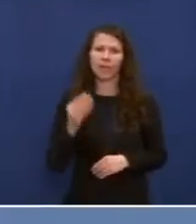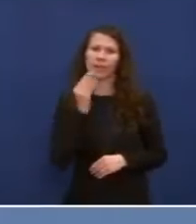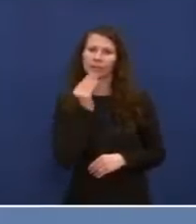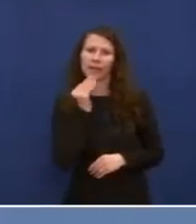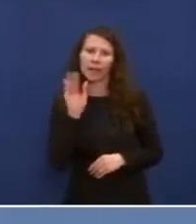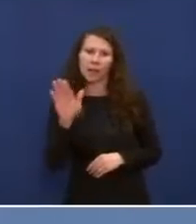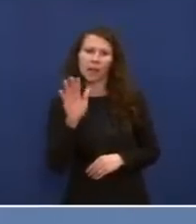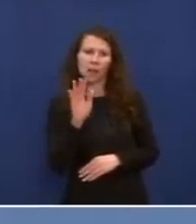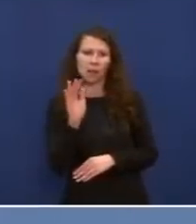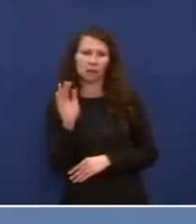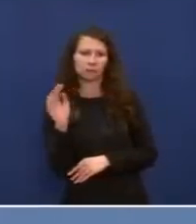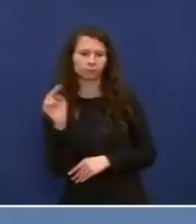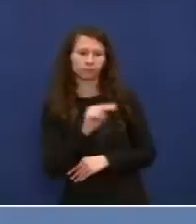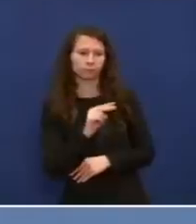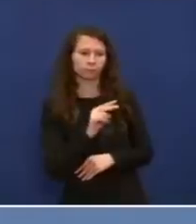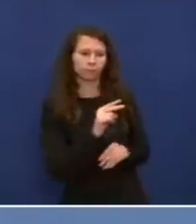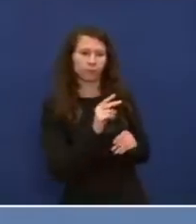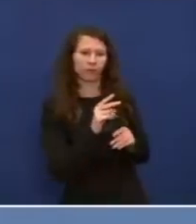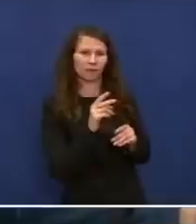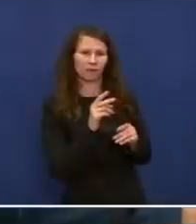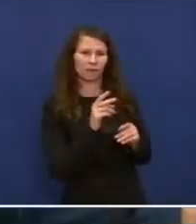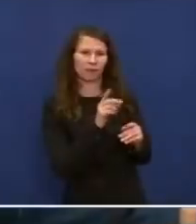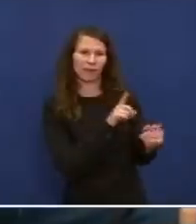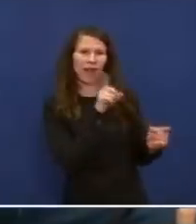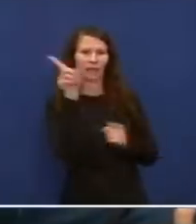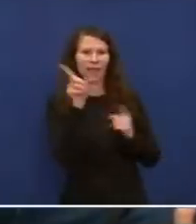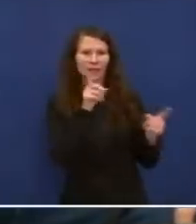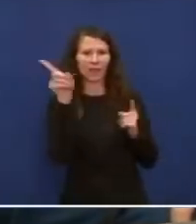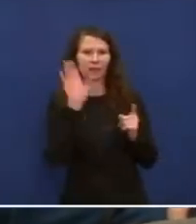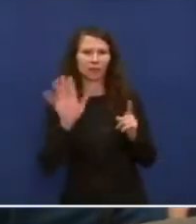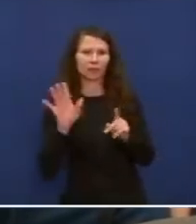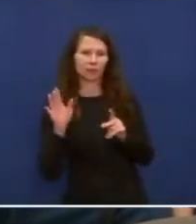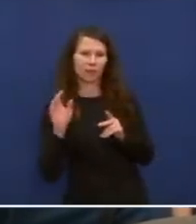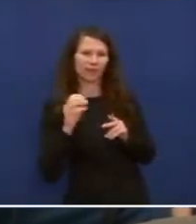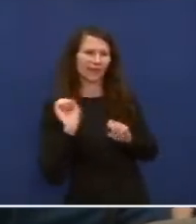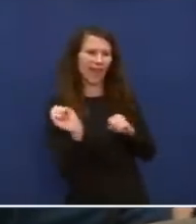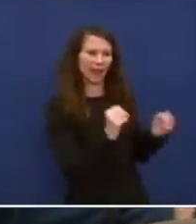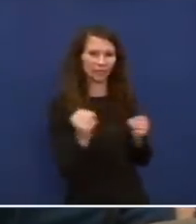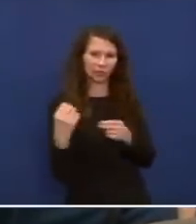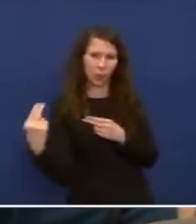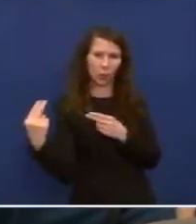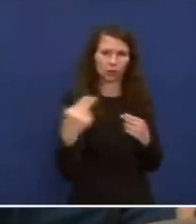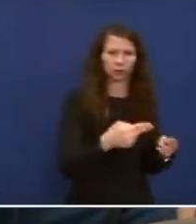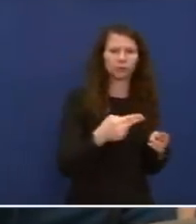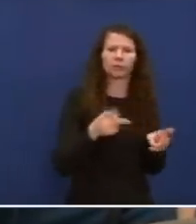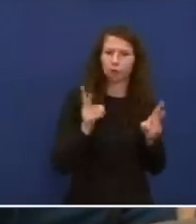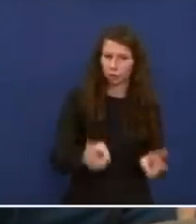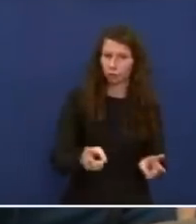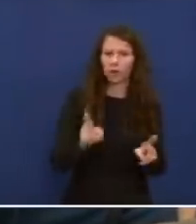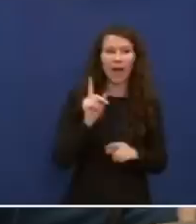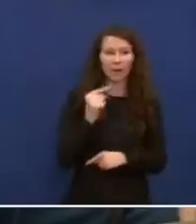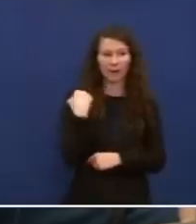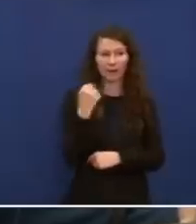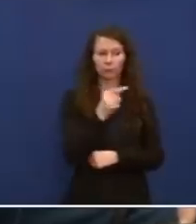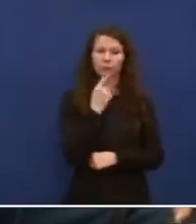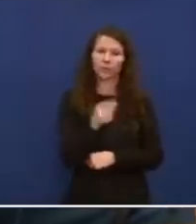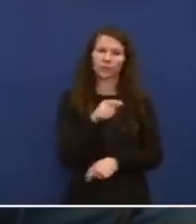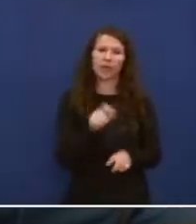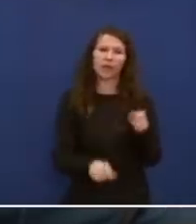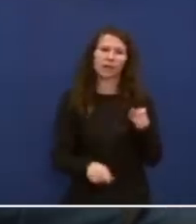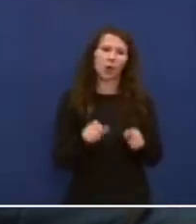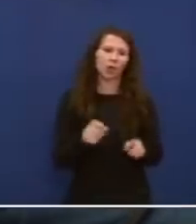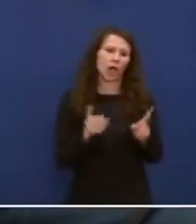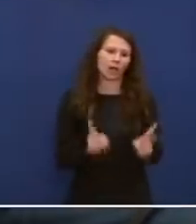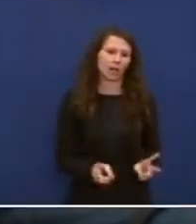Raketen richtig ist, das ist ja klar, aber Sie haben auch gerade das Völkerrecht angesprochen und da gibt es auch den Grundsatz der